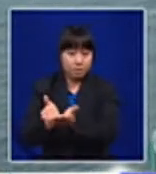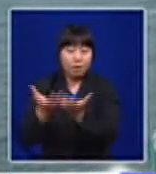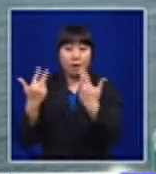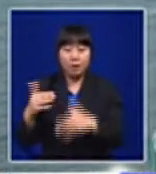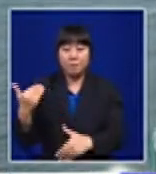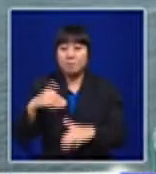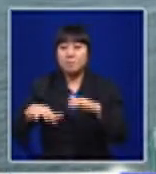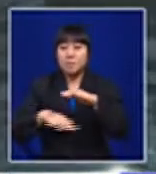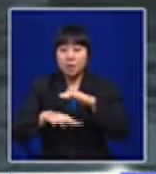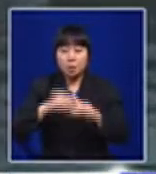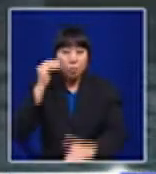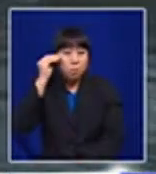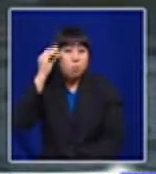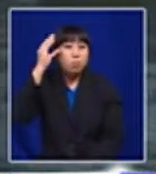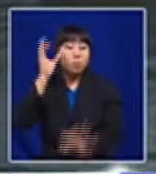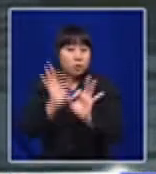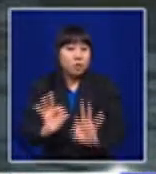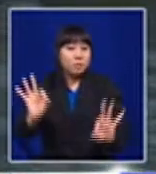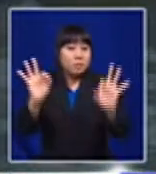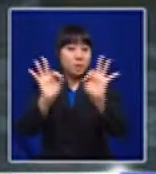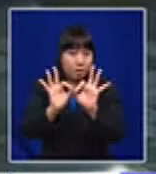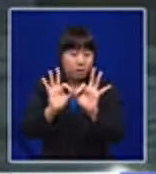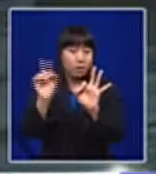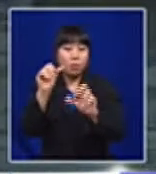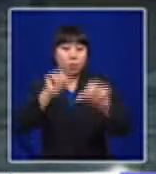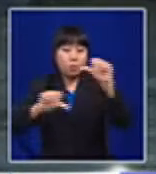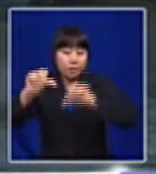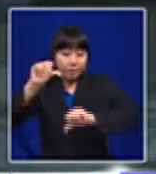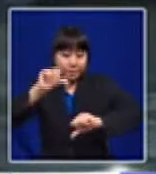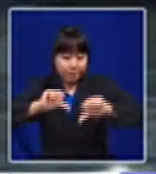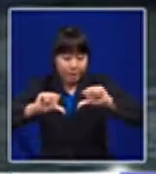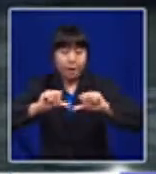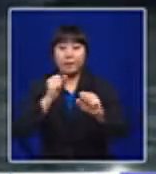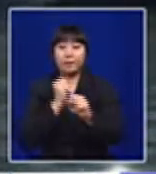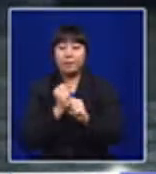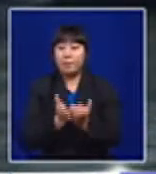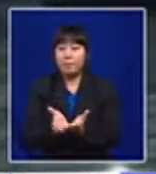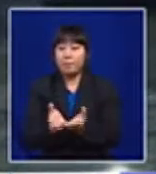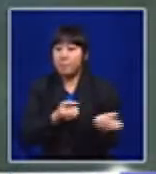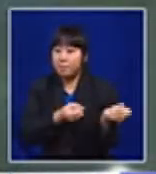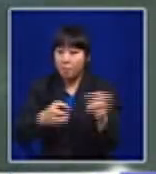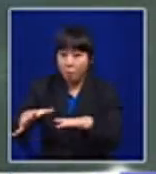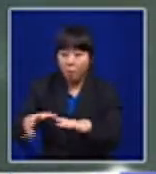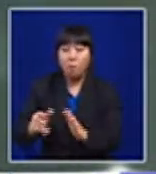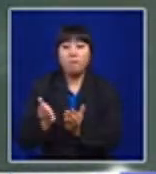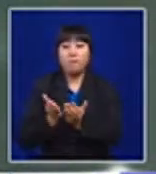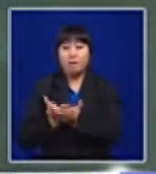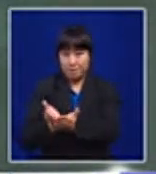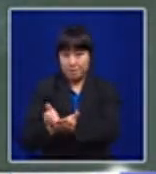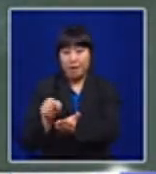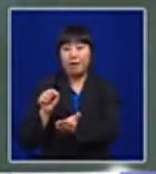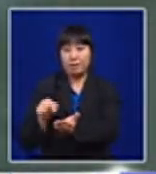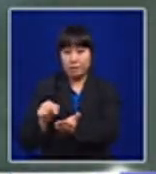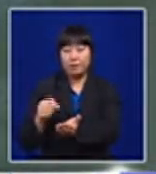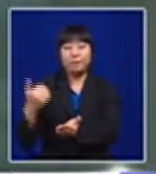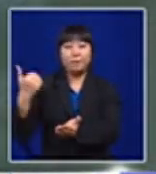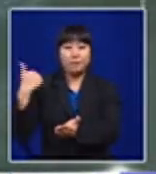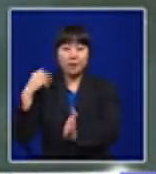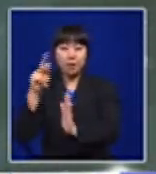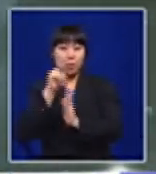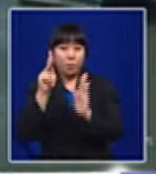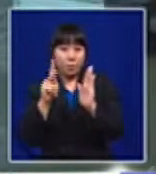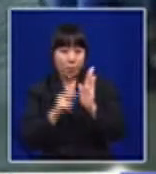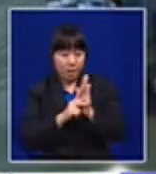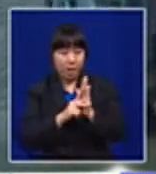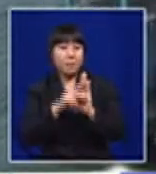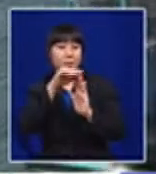พื้นฐานความรู้ที่จำเป็นทั้งในด้านวิทยาศาสตร์ด้านการทำประมงด้านเรือและการเดินเรือประมงรวมถึงด้านกฎหมาย